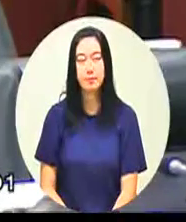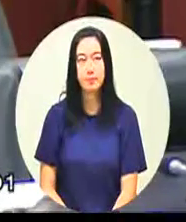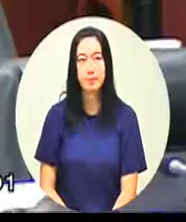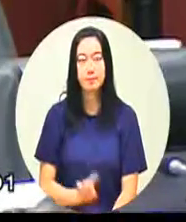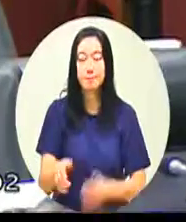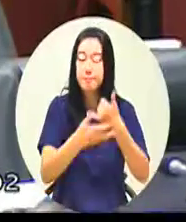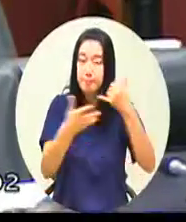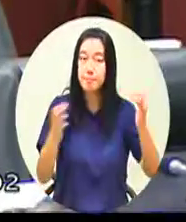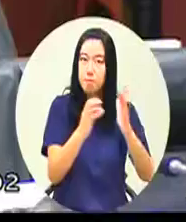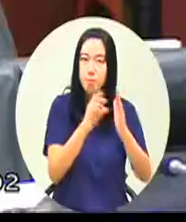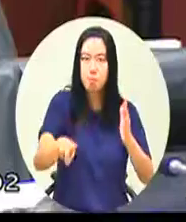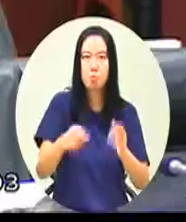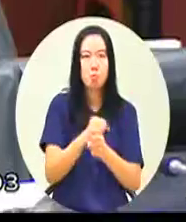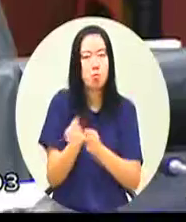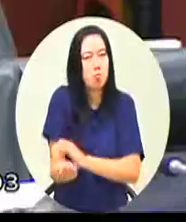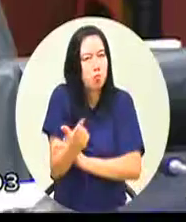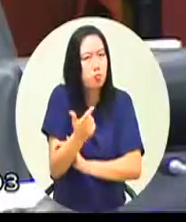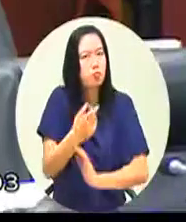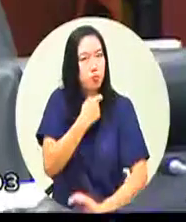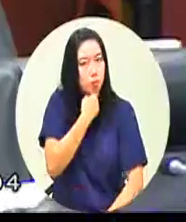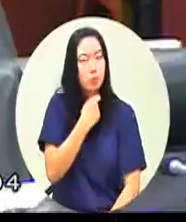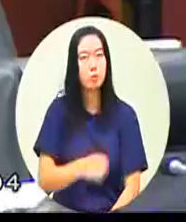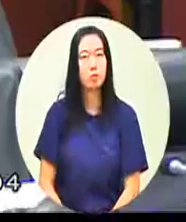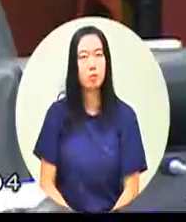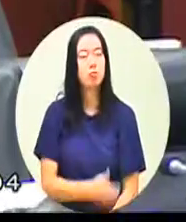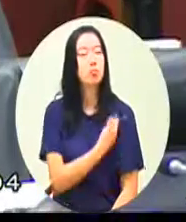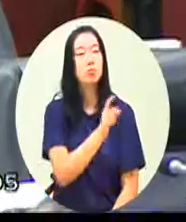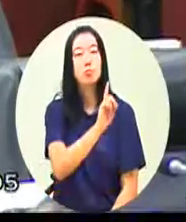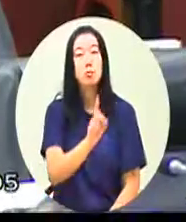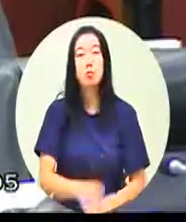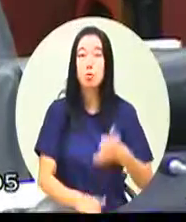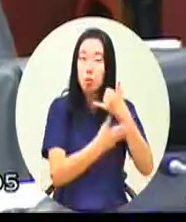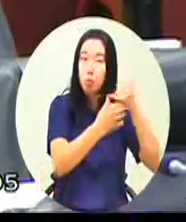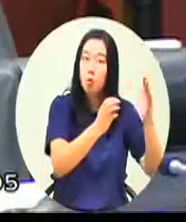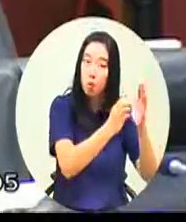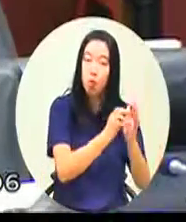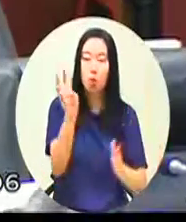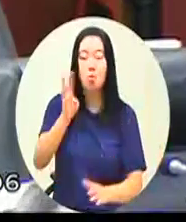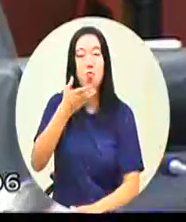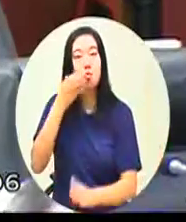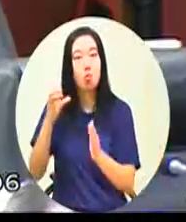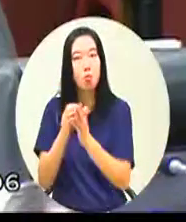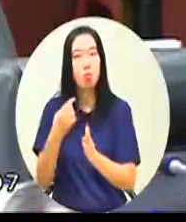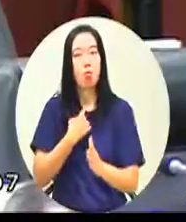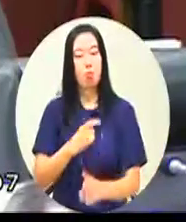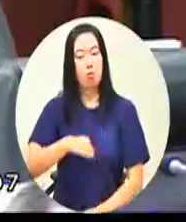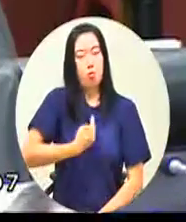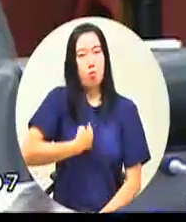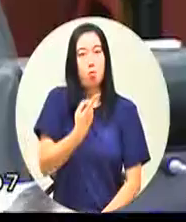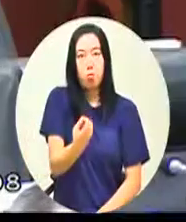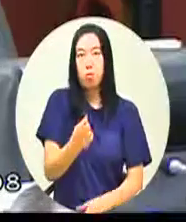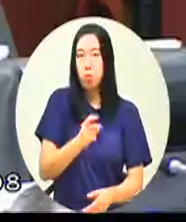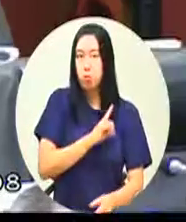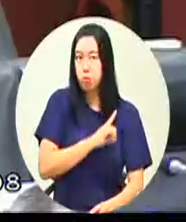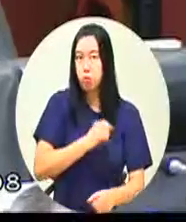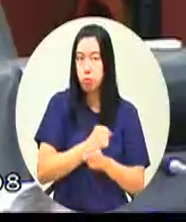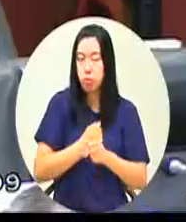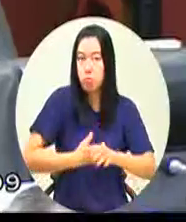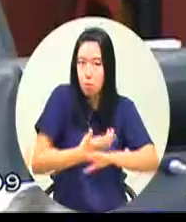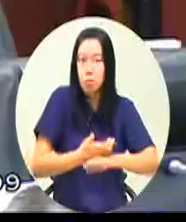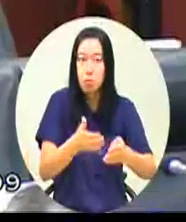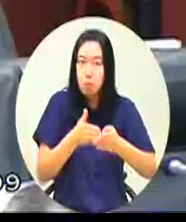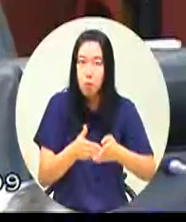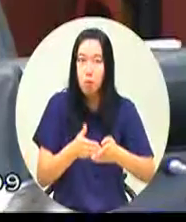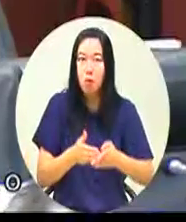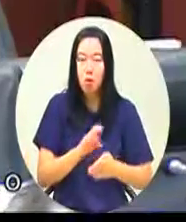海洋局要积极，不管河川局也好，水利局，我们该做的也要做啊。咱的工程单位，咱嘛无做，无